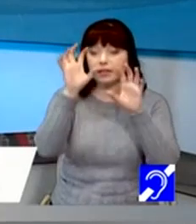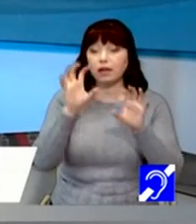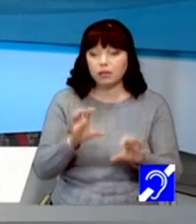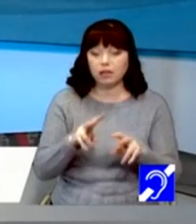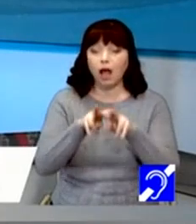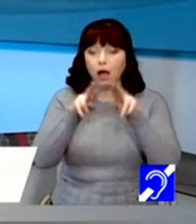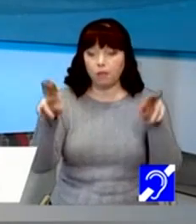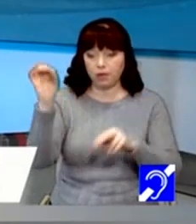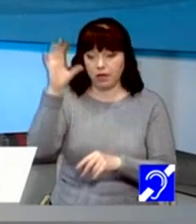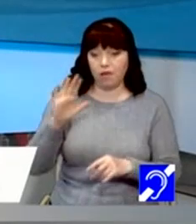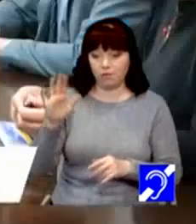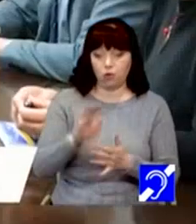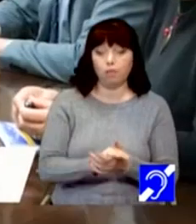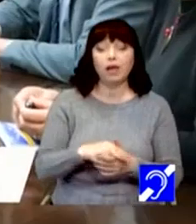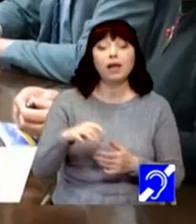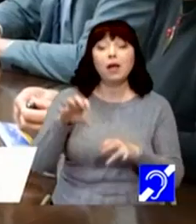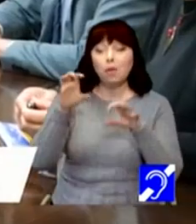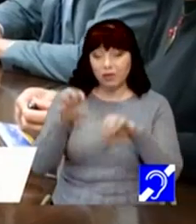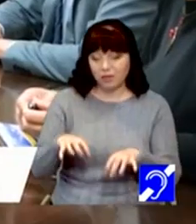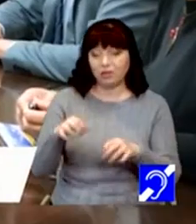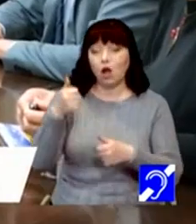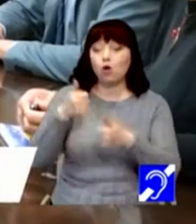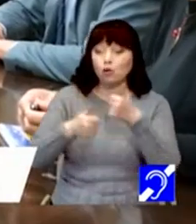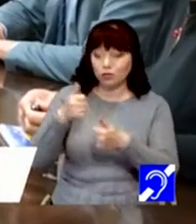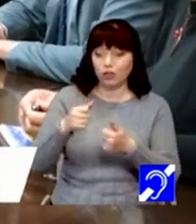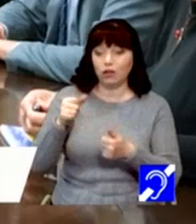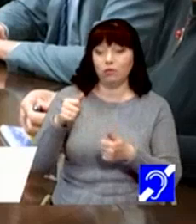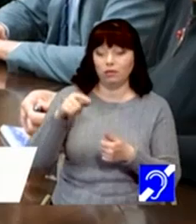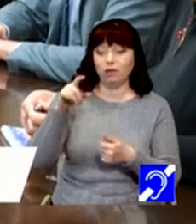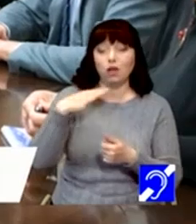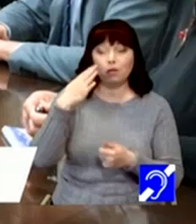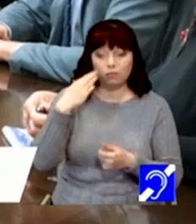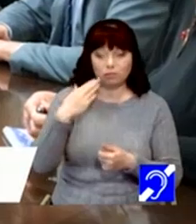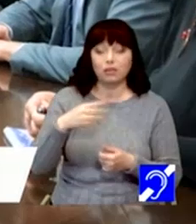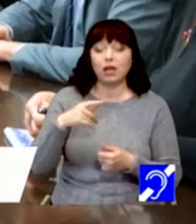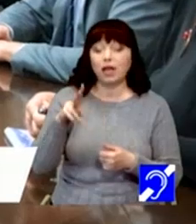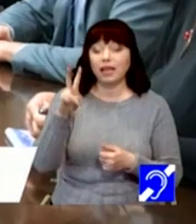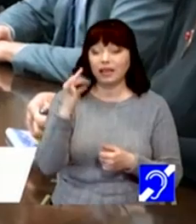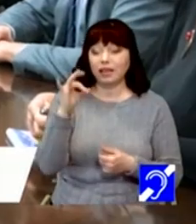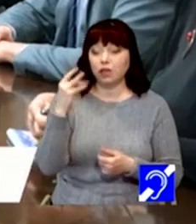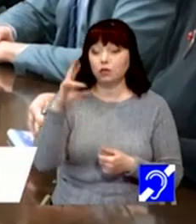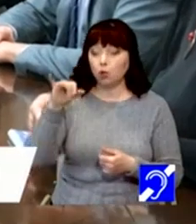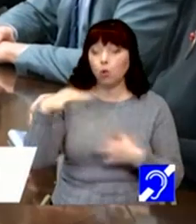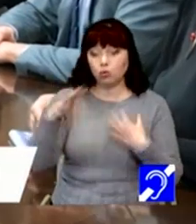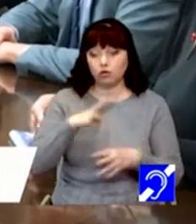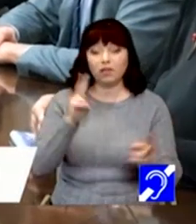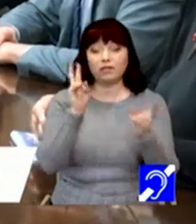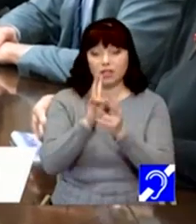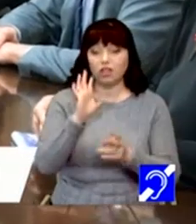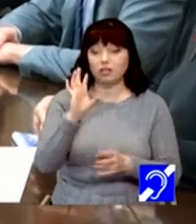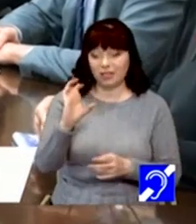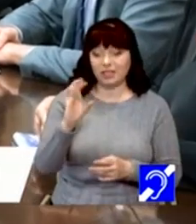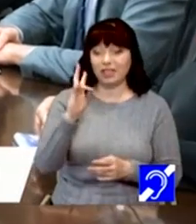normele Uniunii Europene președintele Consiliului concurenței de la București Bogdan Chirițoiu avut deja o întrevedere cu premierul